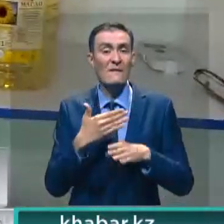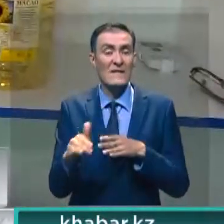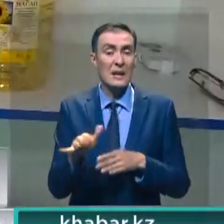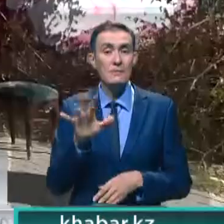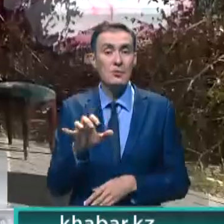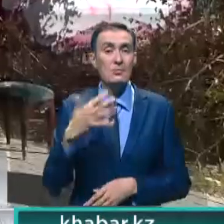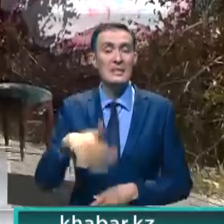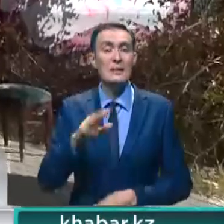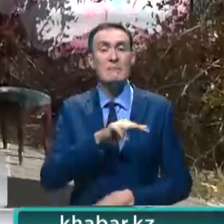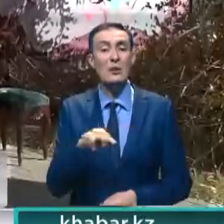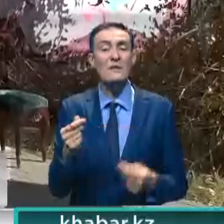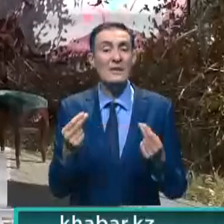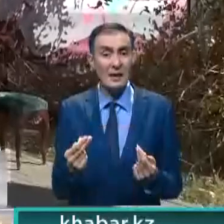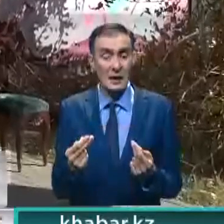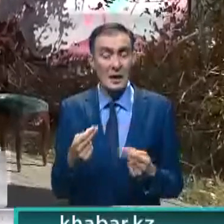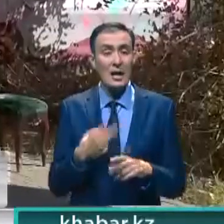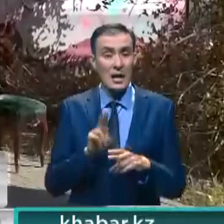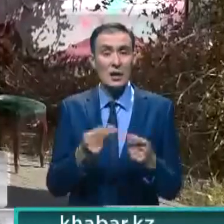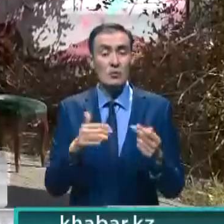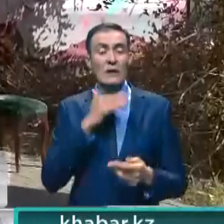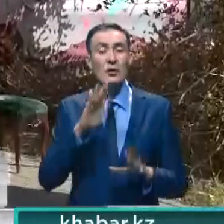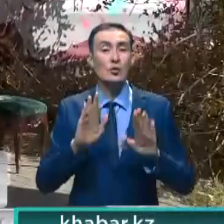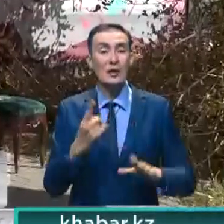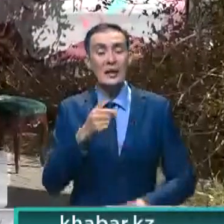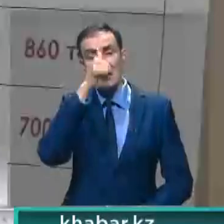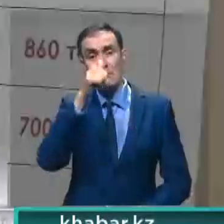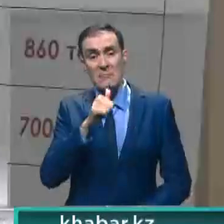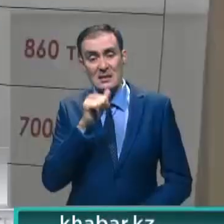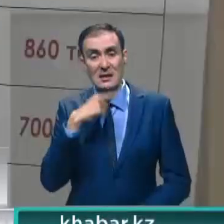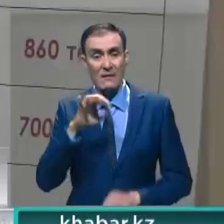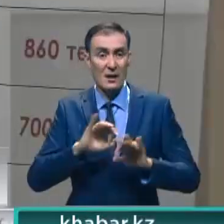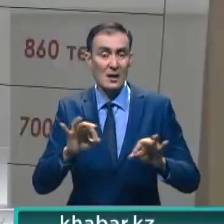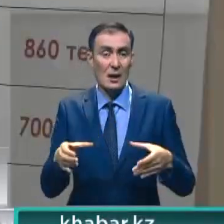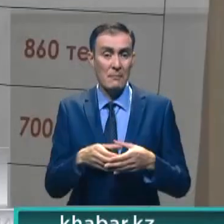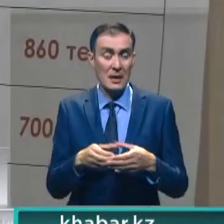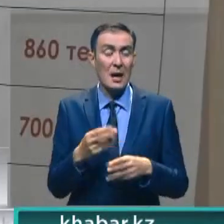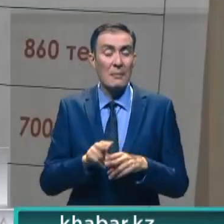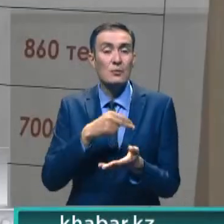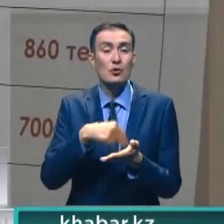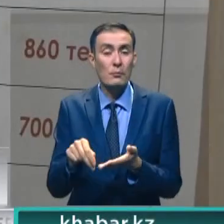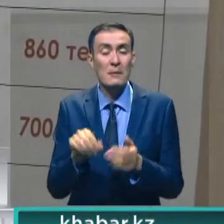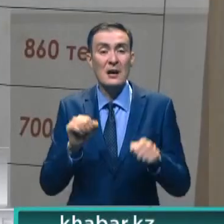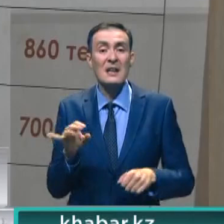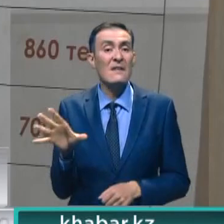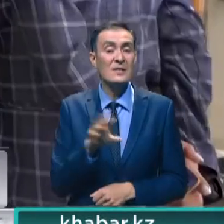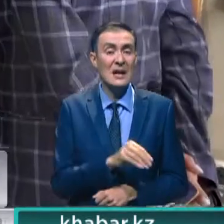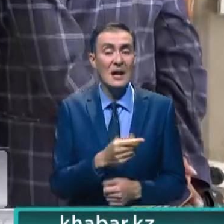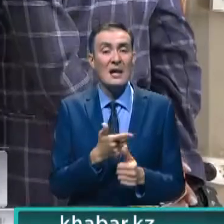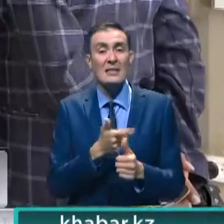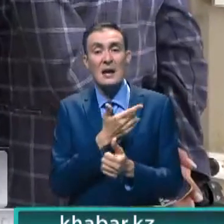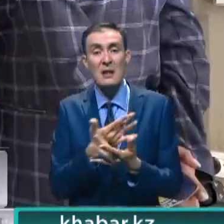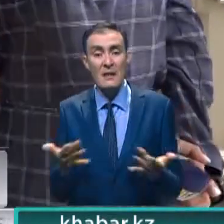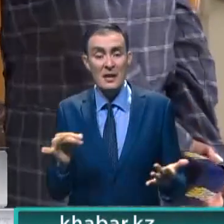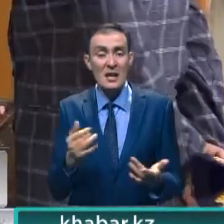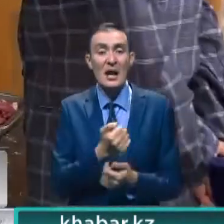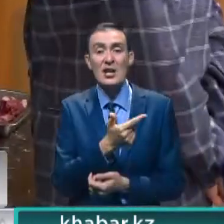выделили 550 миллионов тенге. Этой суммы хватает лишь на месяц, объясняют корпорации. А потому закупить смогли далеко не все наименования, да и